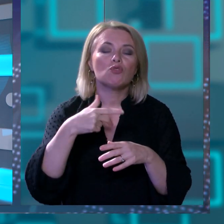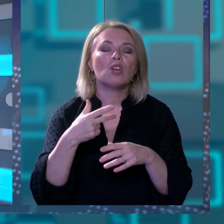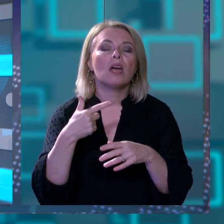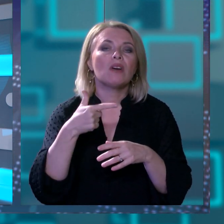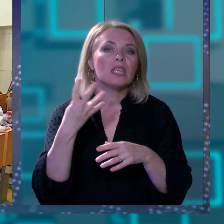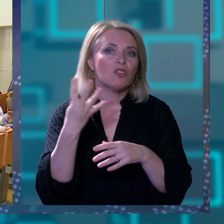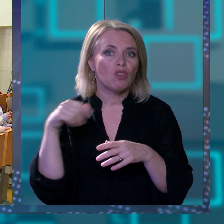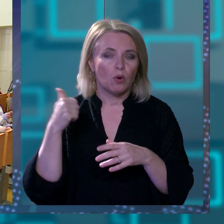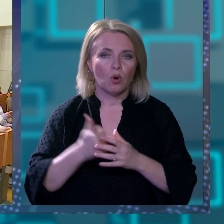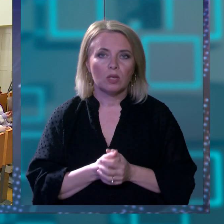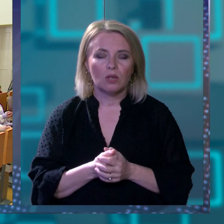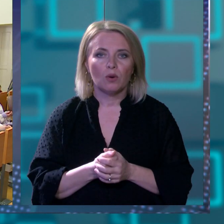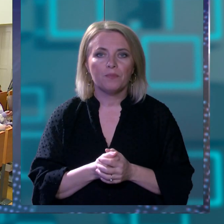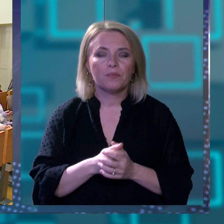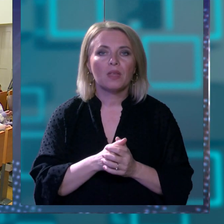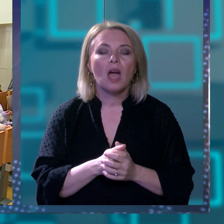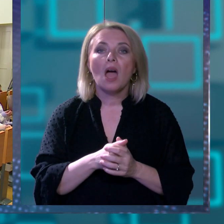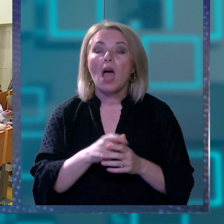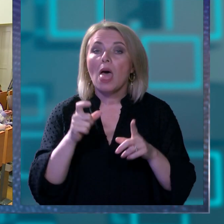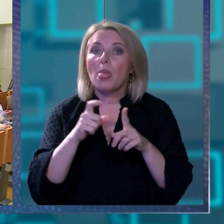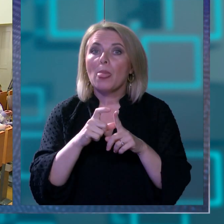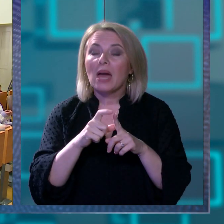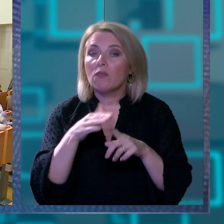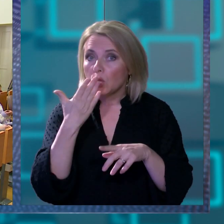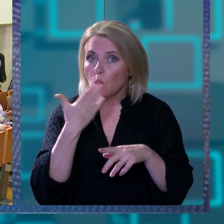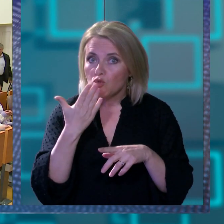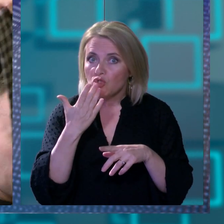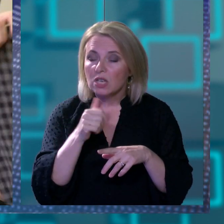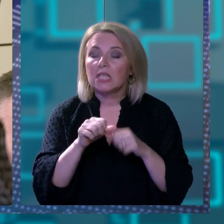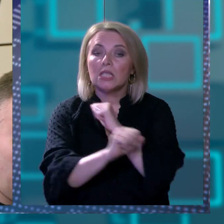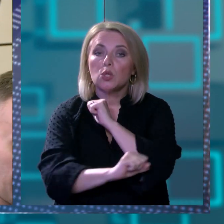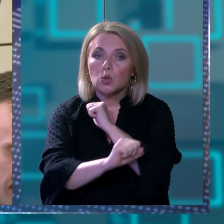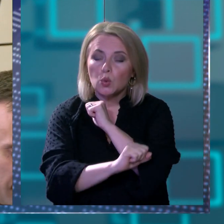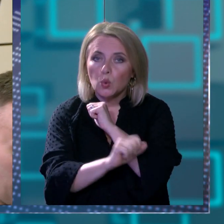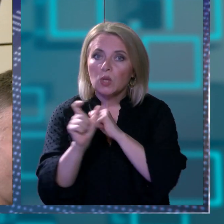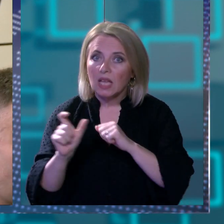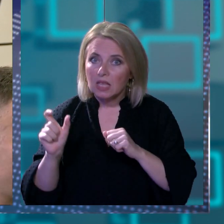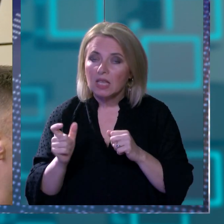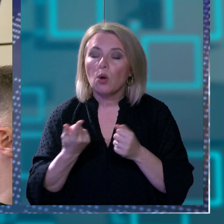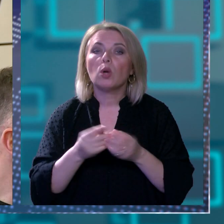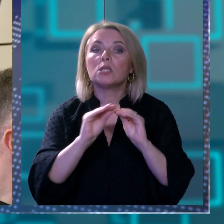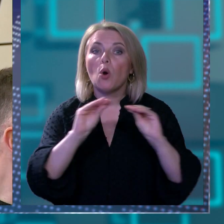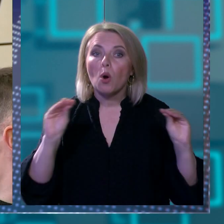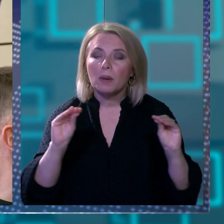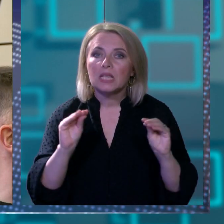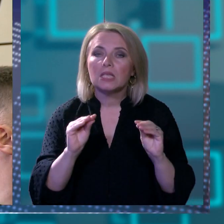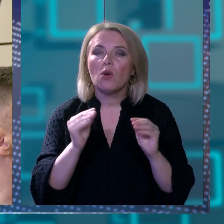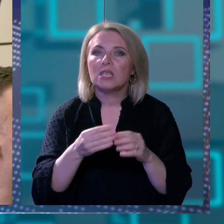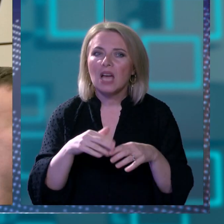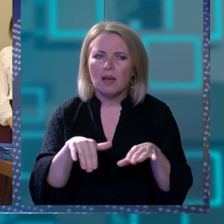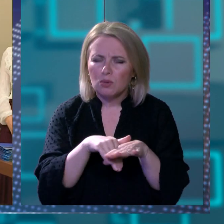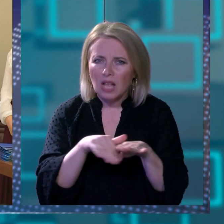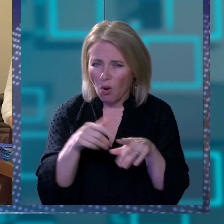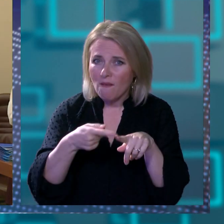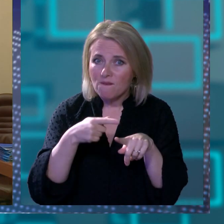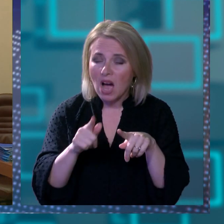2023-2024. S jedne strane, daroviti učenici i studenti kao i učenici i studenti koji se obrazuju za deficitarna